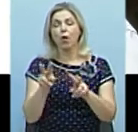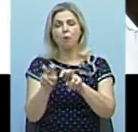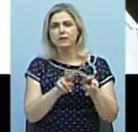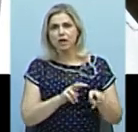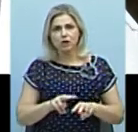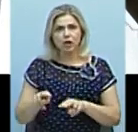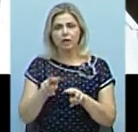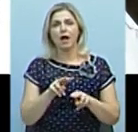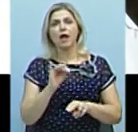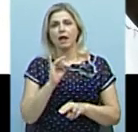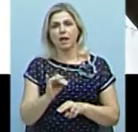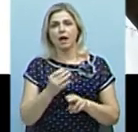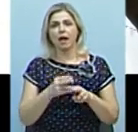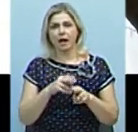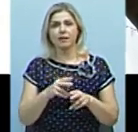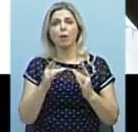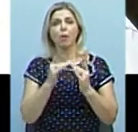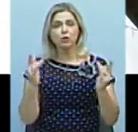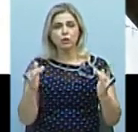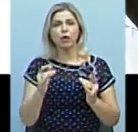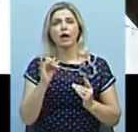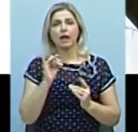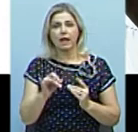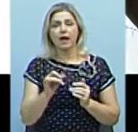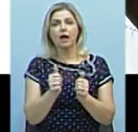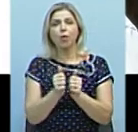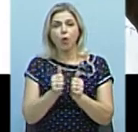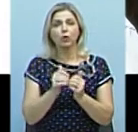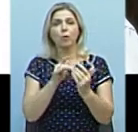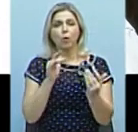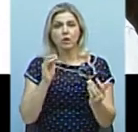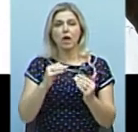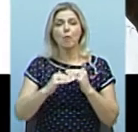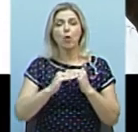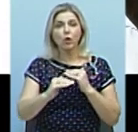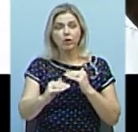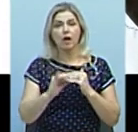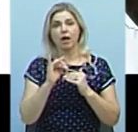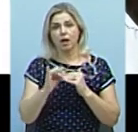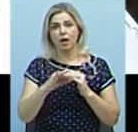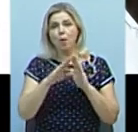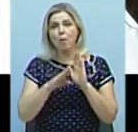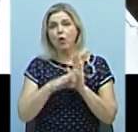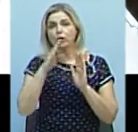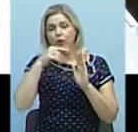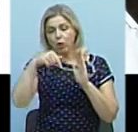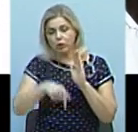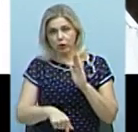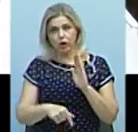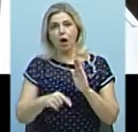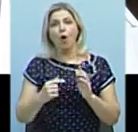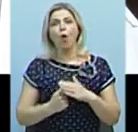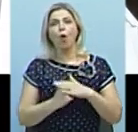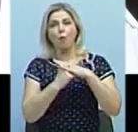обстеження як самої прогонної будови, підходів до мосту, мостового полотна, так і підводної частини опор.